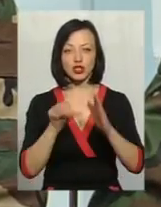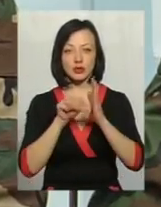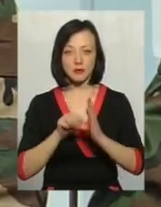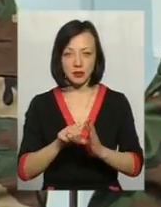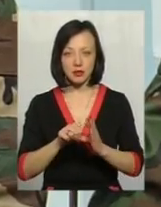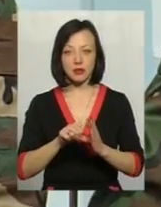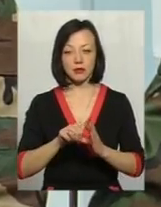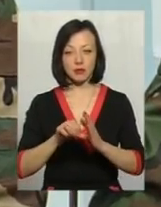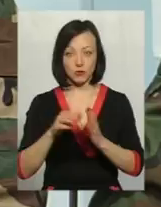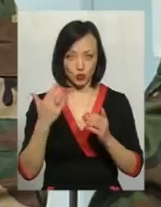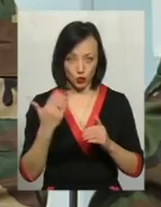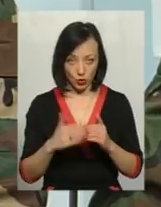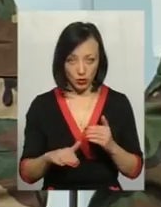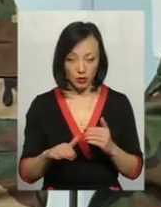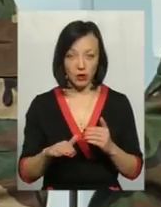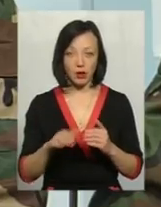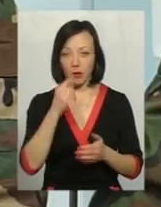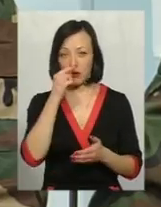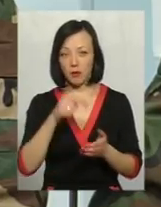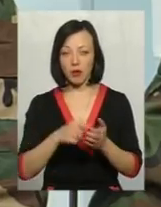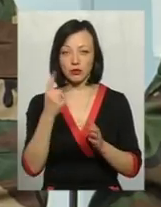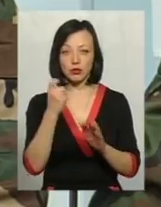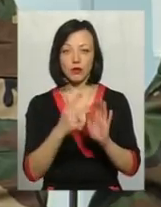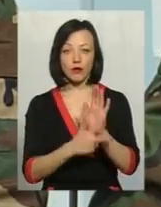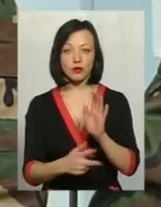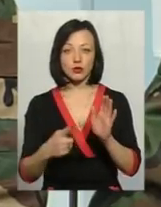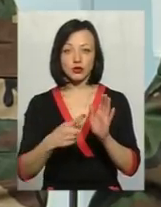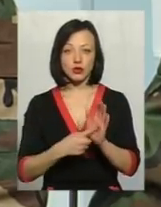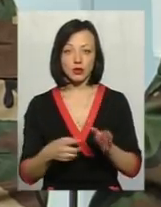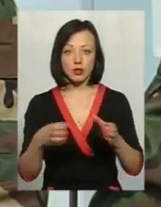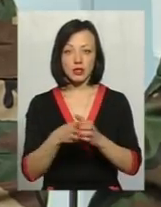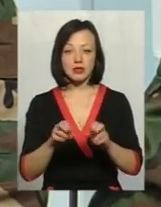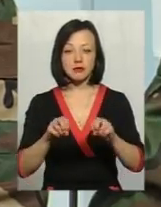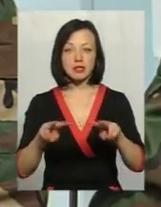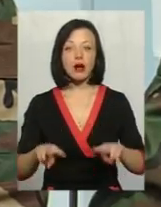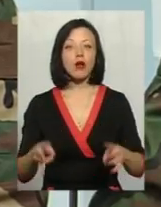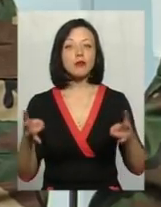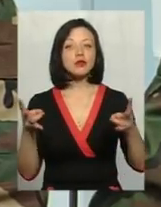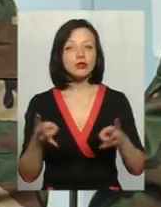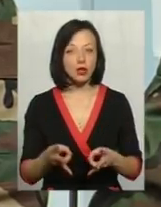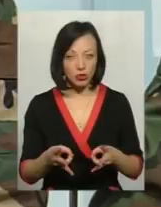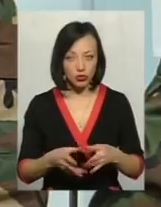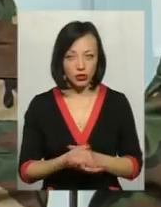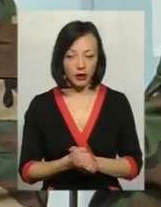місяців відівчилися і попав в 186-й окремий отряд спеціального назначення.